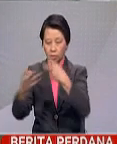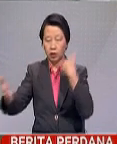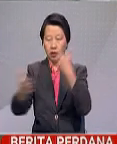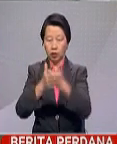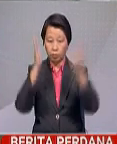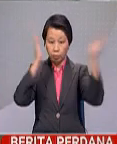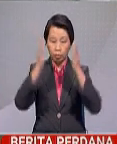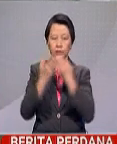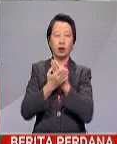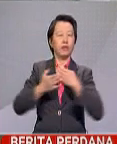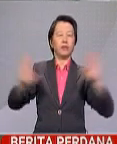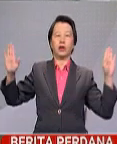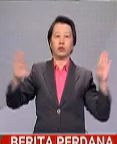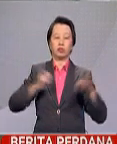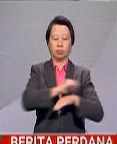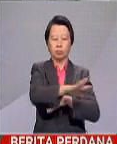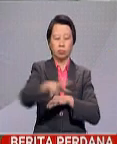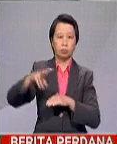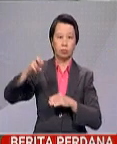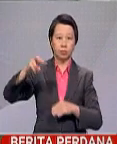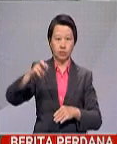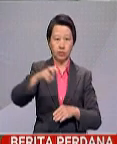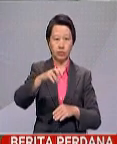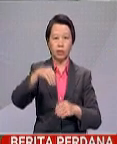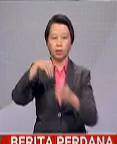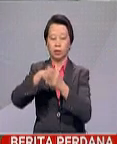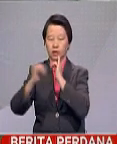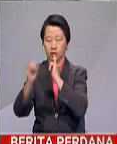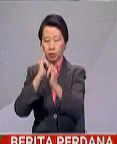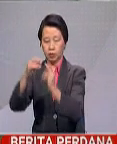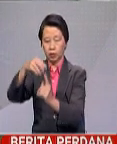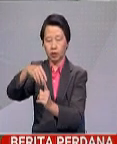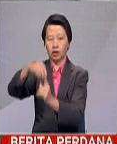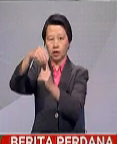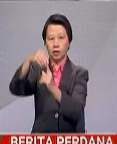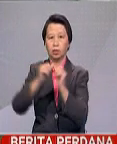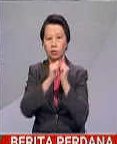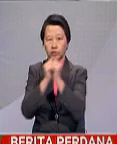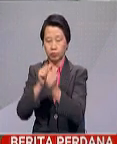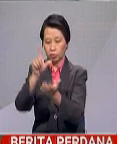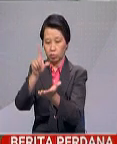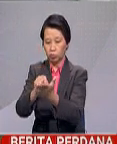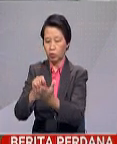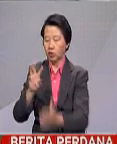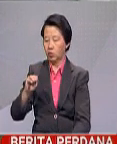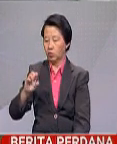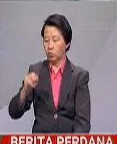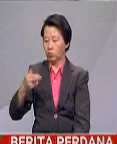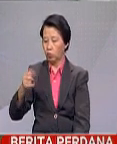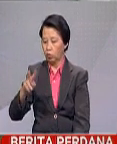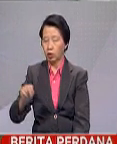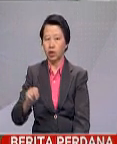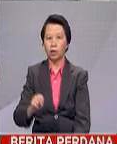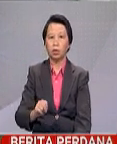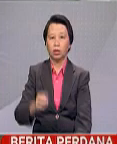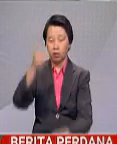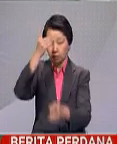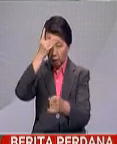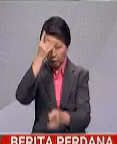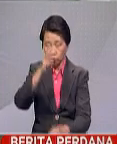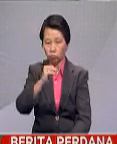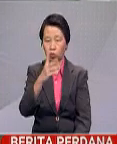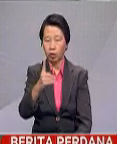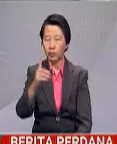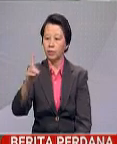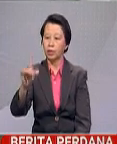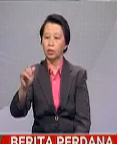negara bebas daripada penyebaran coronavirus. Dalam temu bual eksklusif bersama wartawan Mohan Chinasami, menterinya Datuk Muhammadin